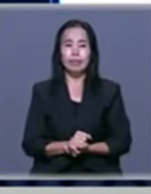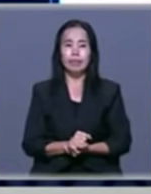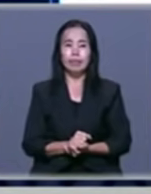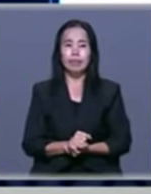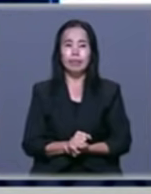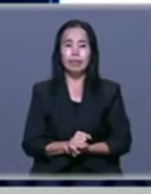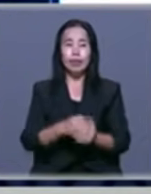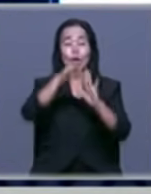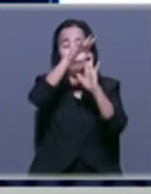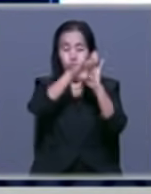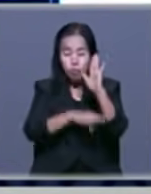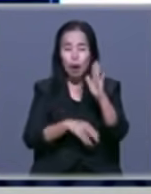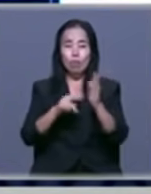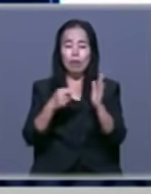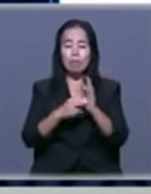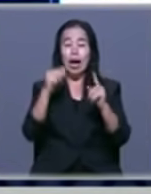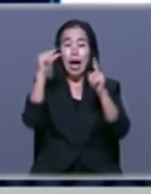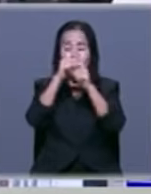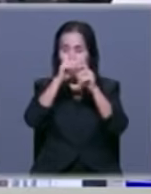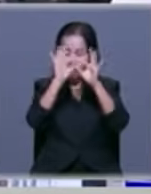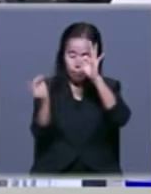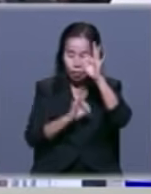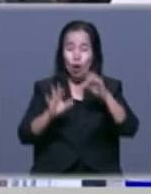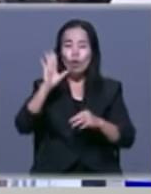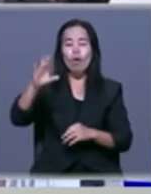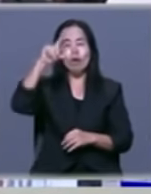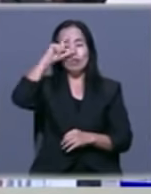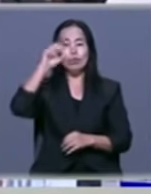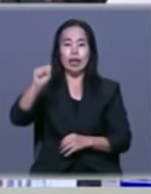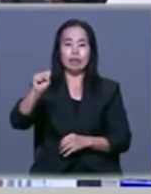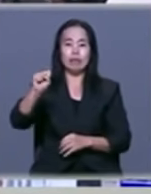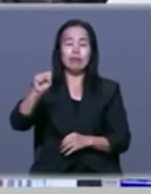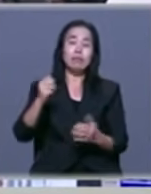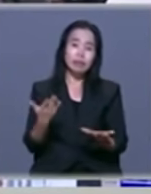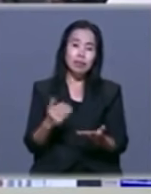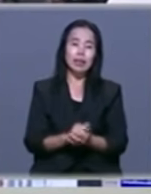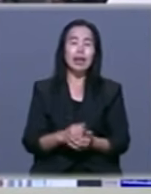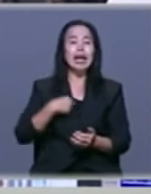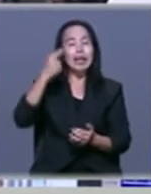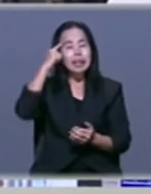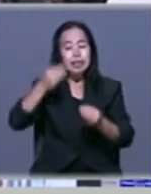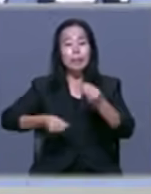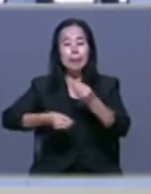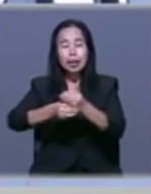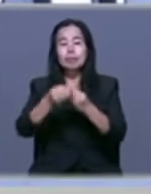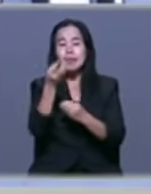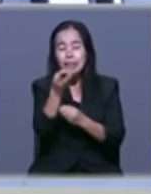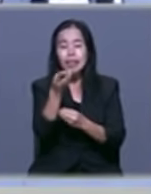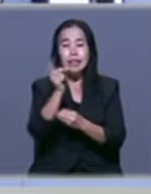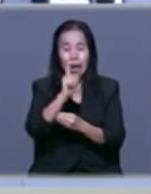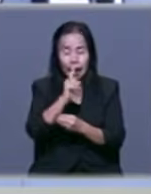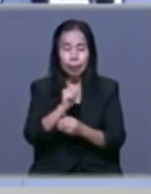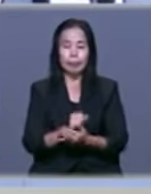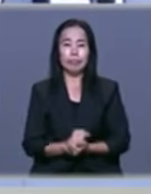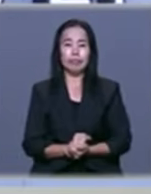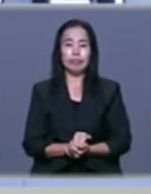ทั้งหมดเนี่ยมันเป็นคำพูดของคุณหญิงสุดารัตน์เกือบทั้งหมดเลยแล้วก็เราแสดงความเห็นเพิ่มเข้าไปส่วนหนึ่งเราแสดงความเห็นเพิ่มเข้าไปส่